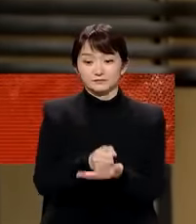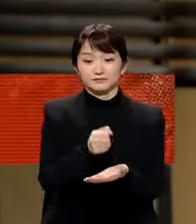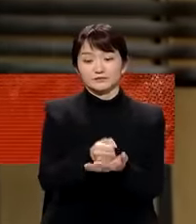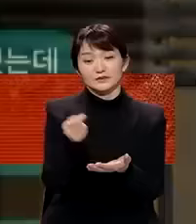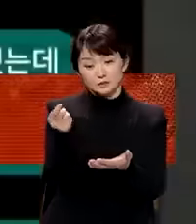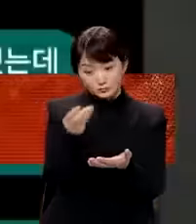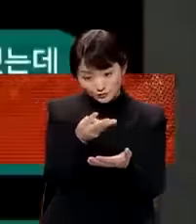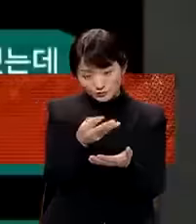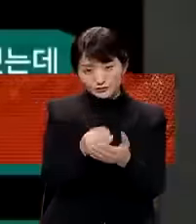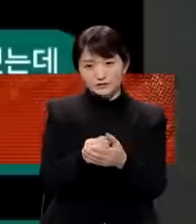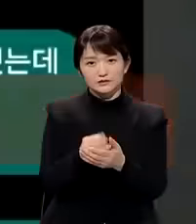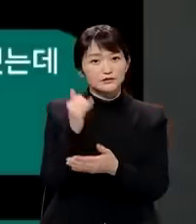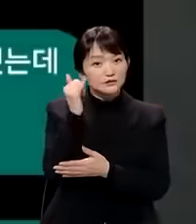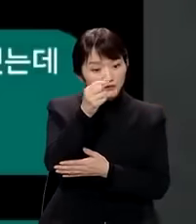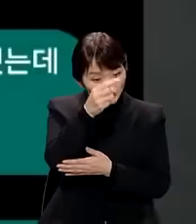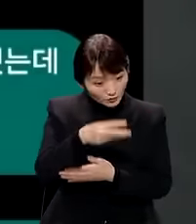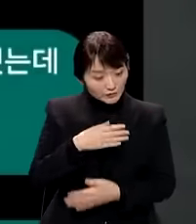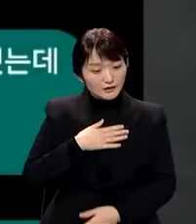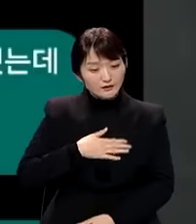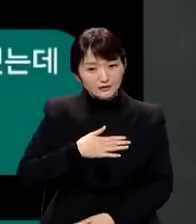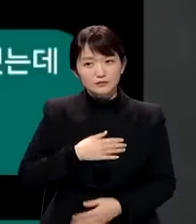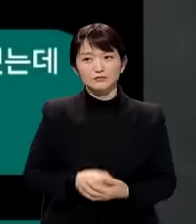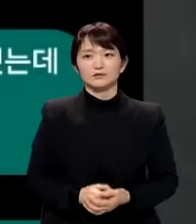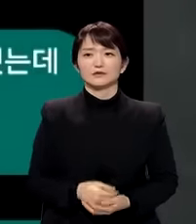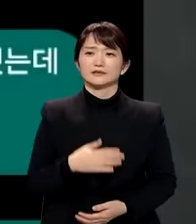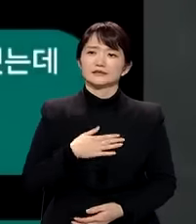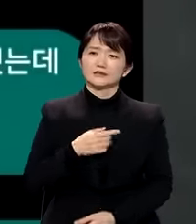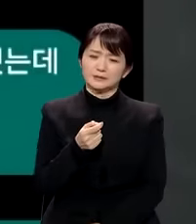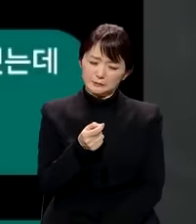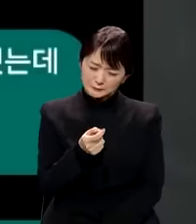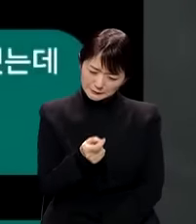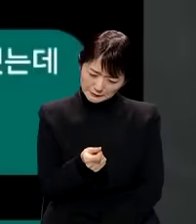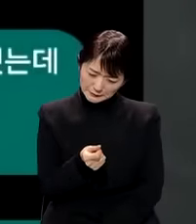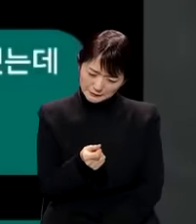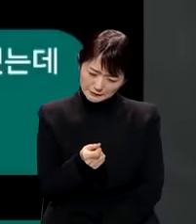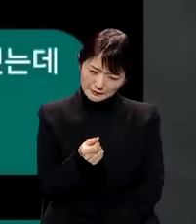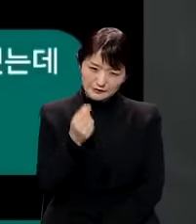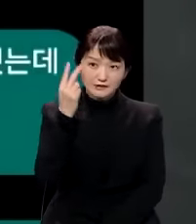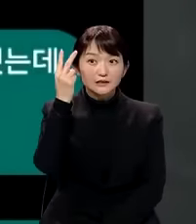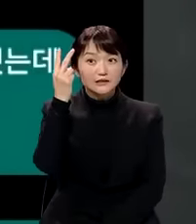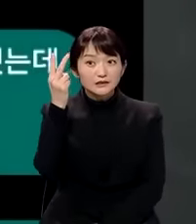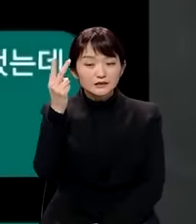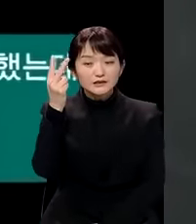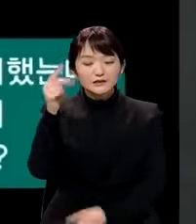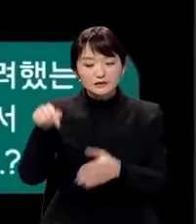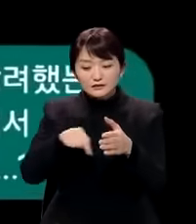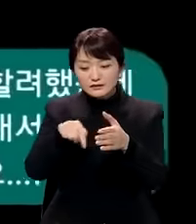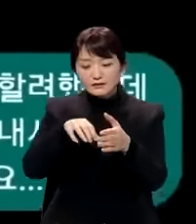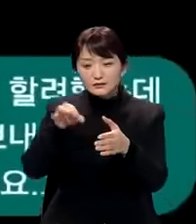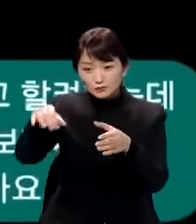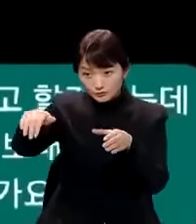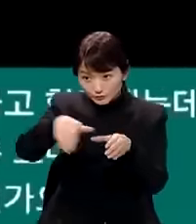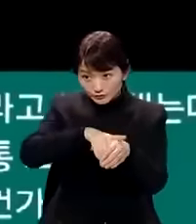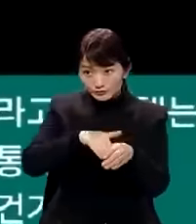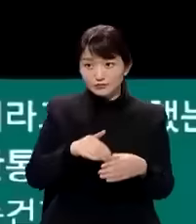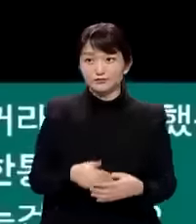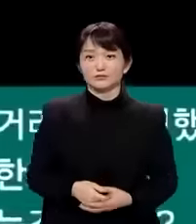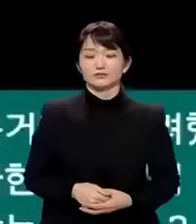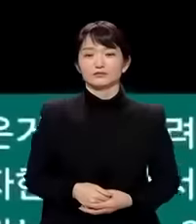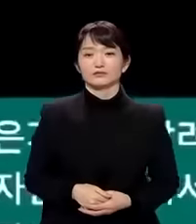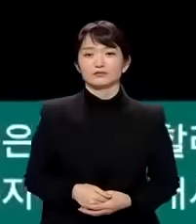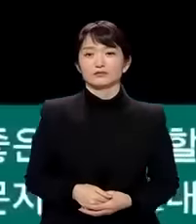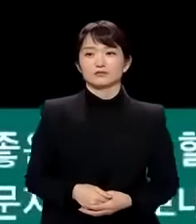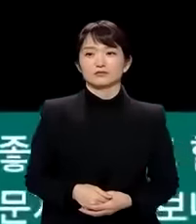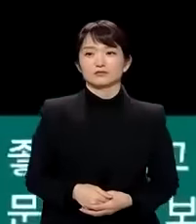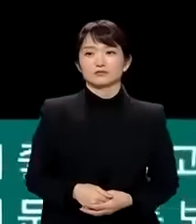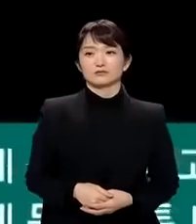계좌번호랑 연락처랑 다 알려주면 내가 뭐 적은 금액이지만 이틀내에 입금 드리겠습니다 아 진짜 오전 3시 40분